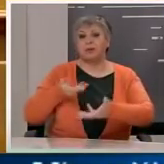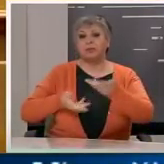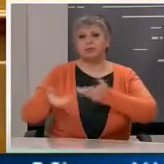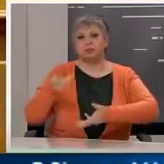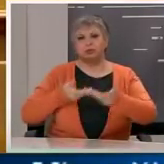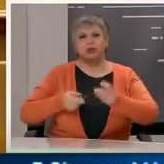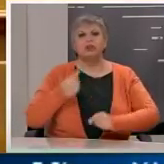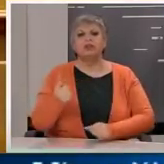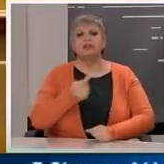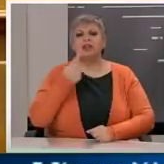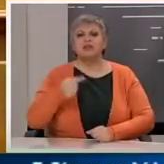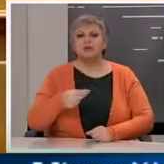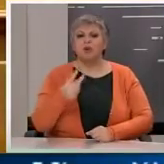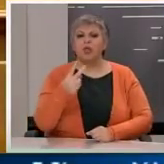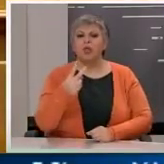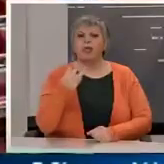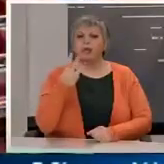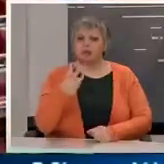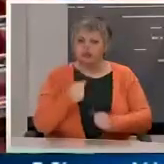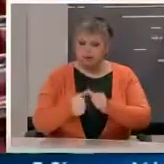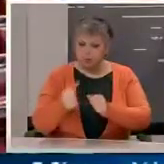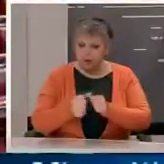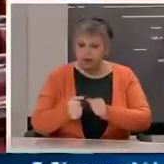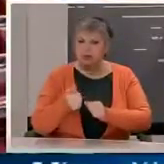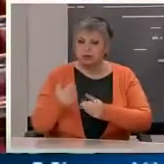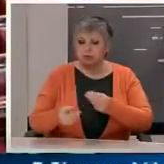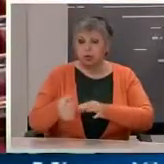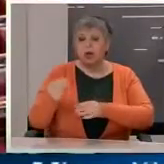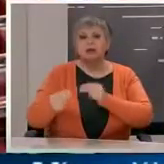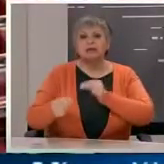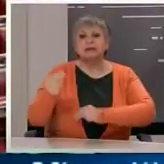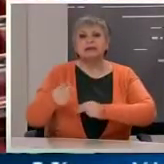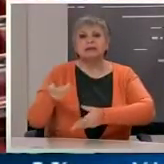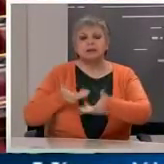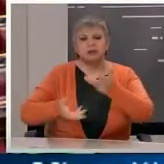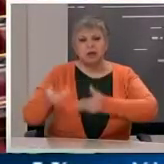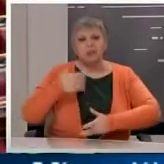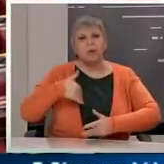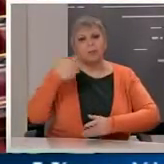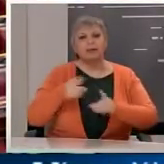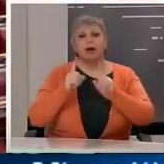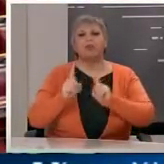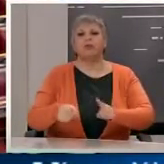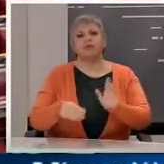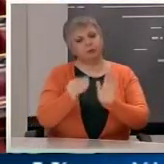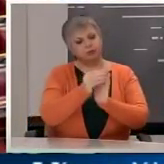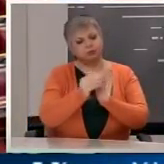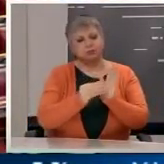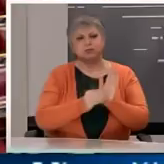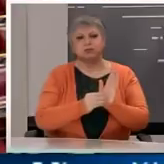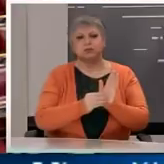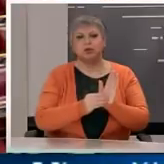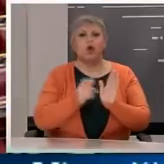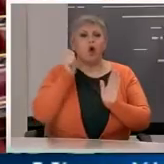2 με 3 μήνες. Αυτό γίνεται πάντα. Και απορώ που ρώτησαν οι συνάδελφοι από το ποτάμι γιατί, λέει,